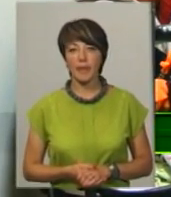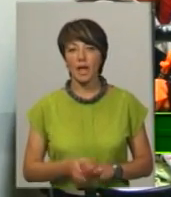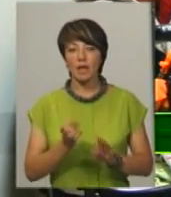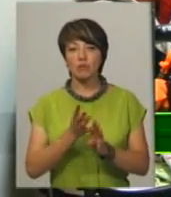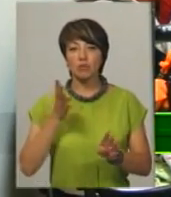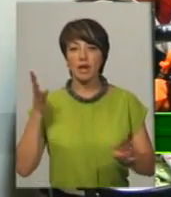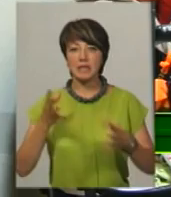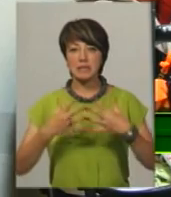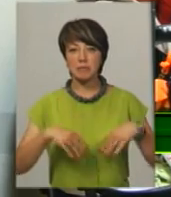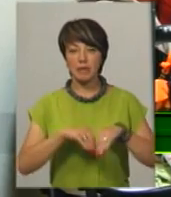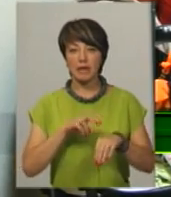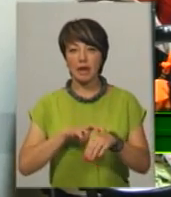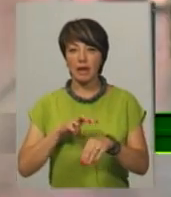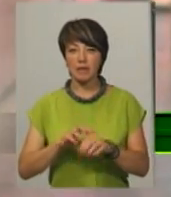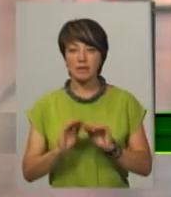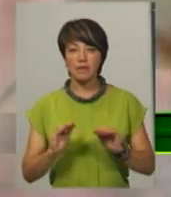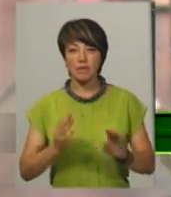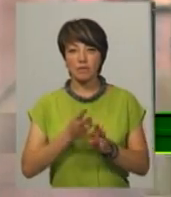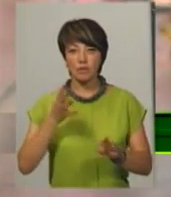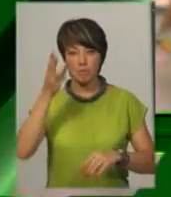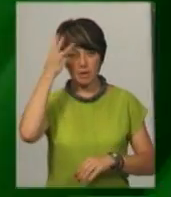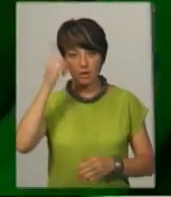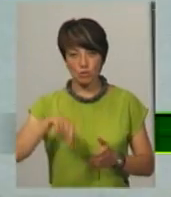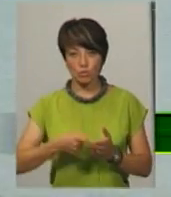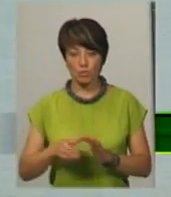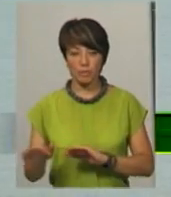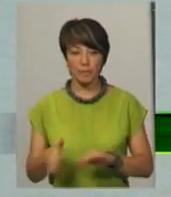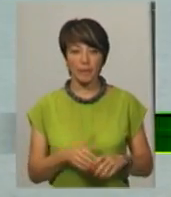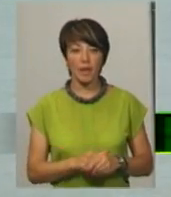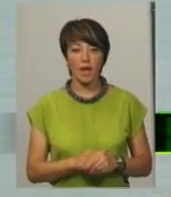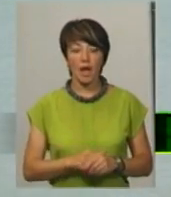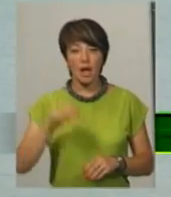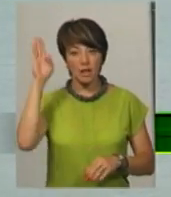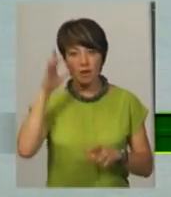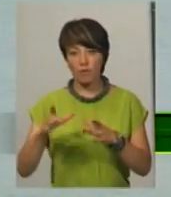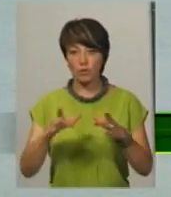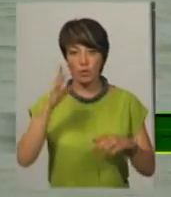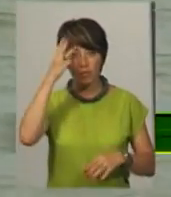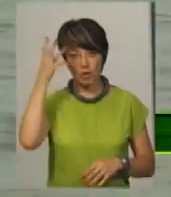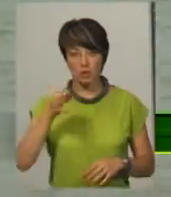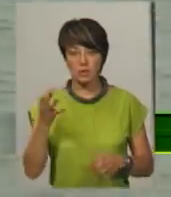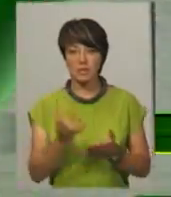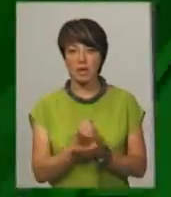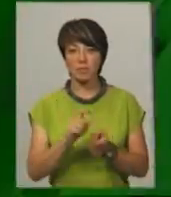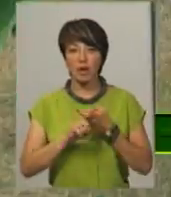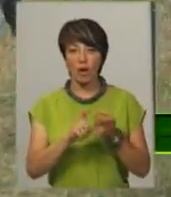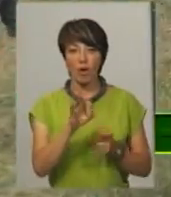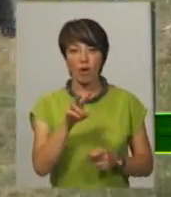Черги до сімейних лікарів та педіатрів вишуковуються у Хмельницькому. На водоймах Хмельниччини знайдено збудник